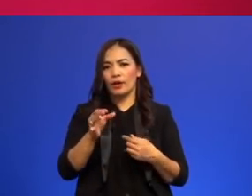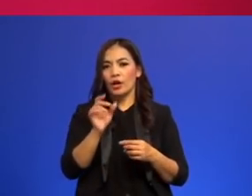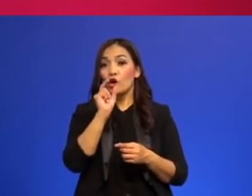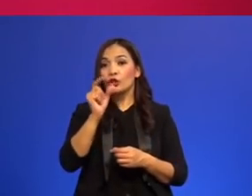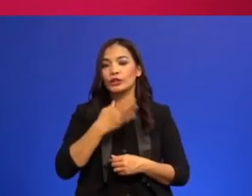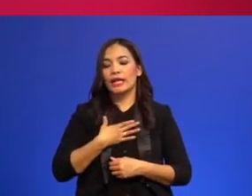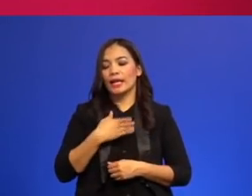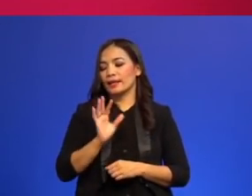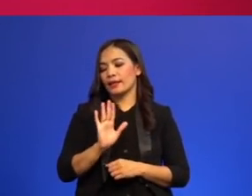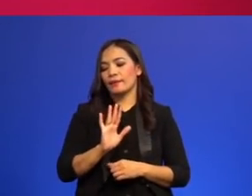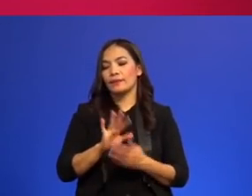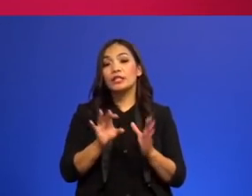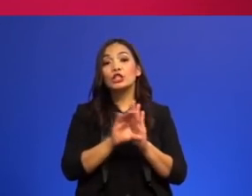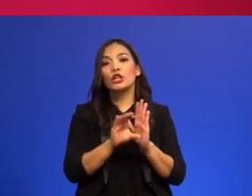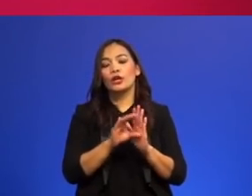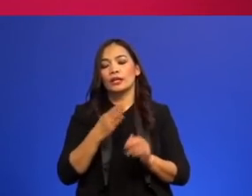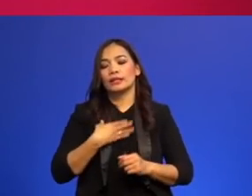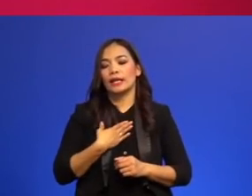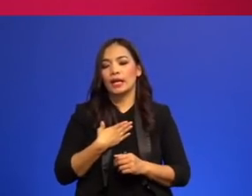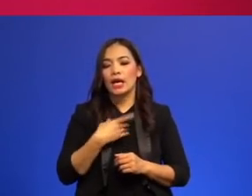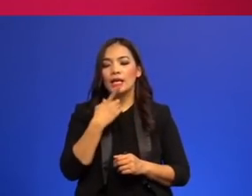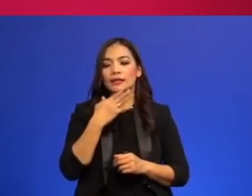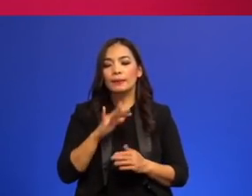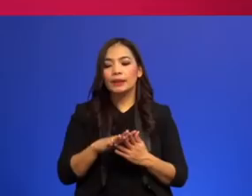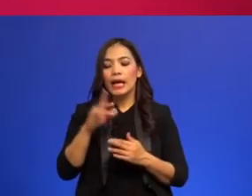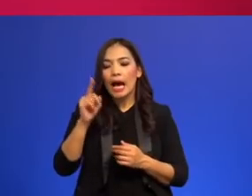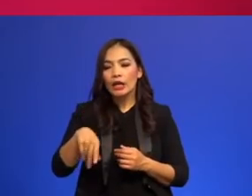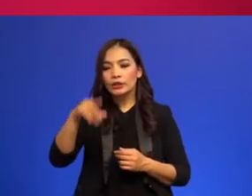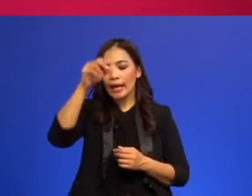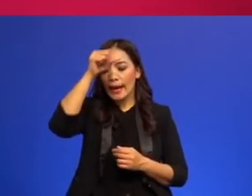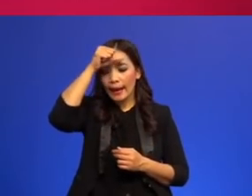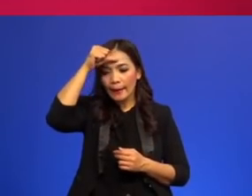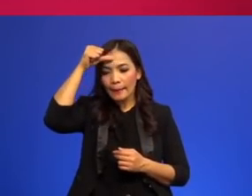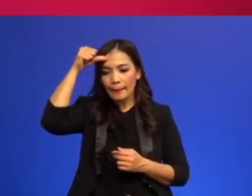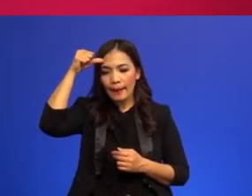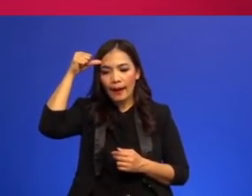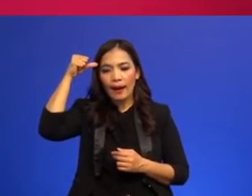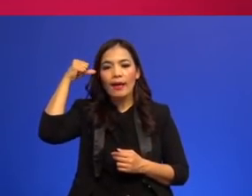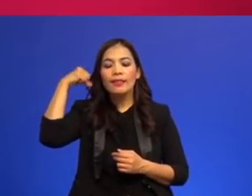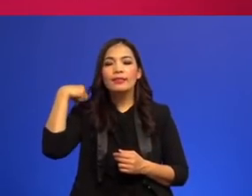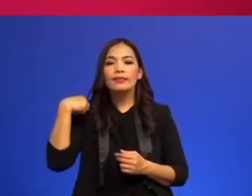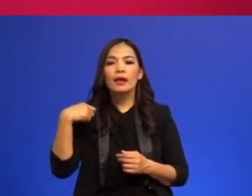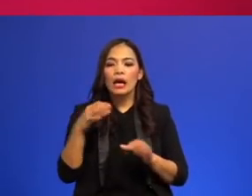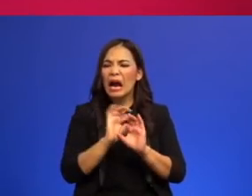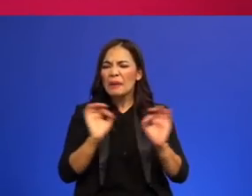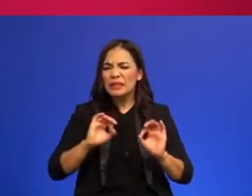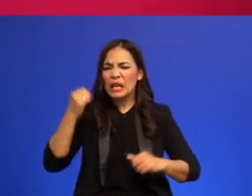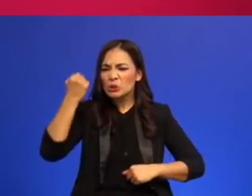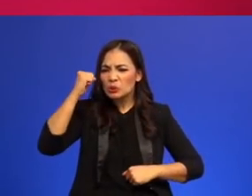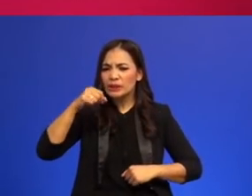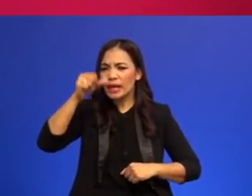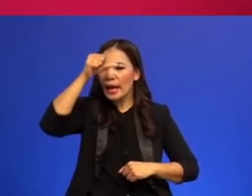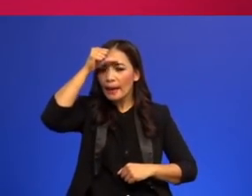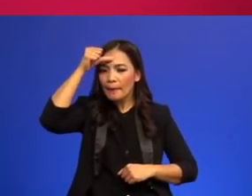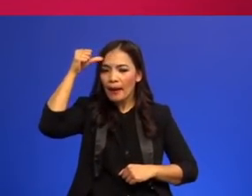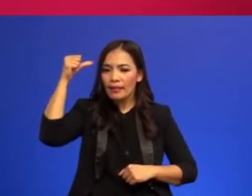saya. Misalnya saya harus menghemat, kayaknya gak bisa menghemat.